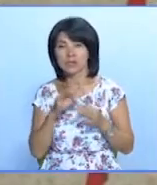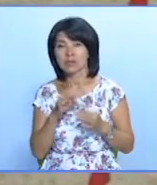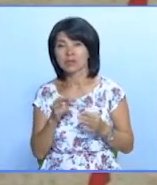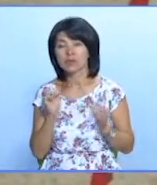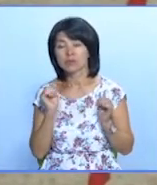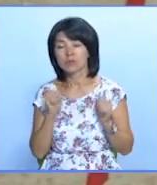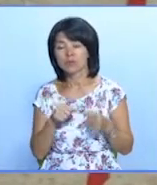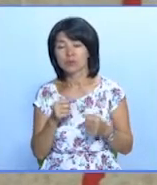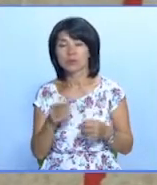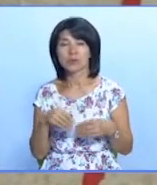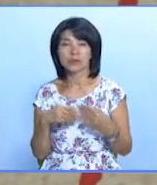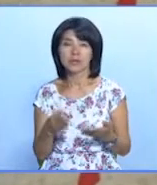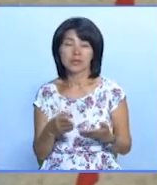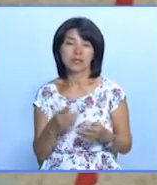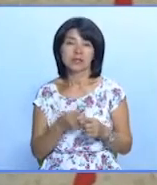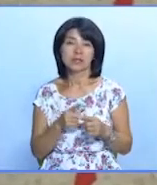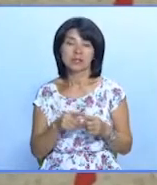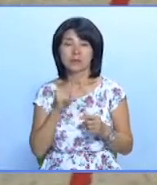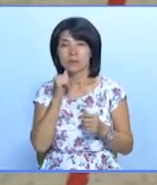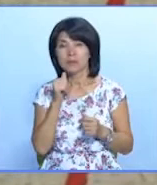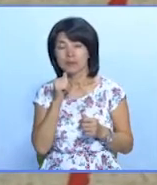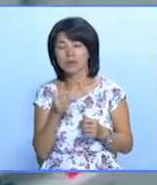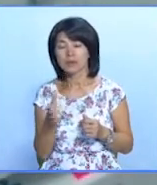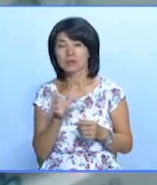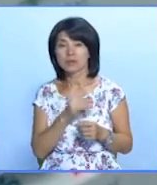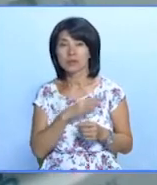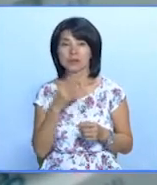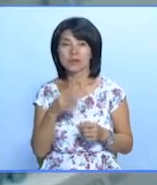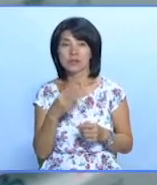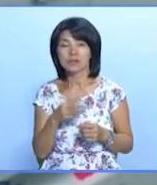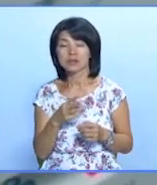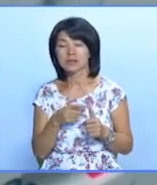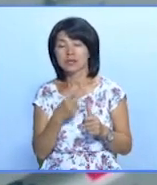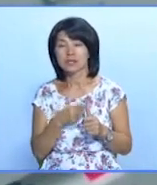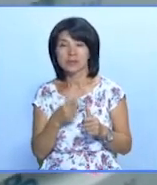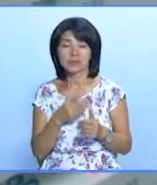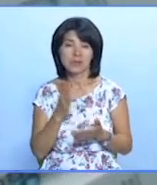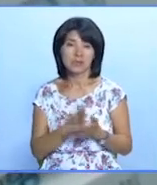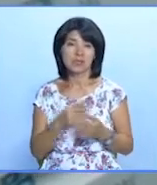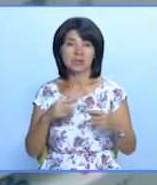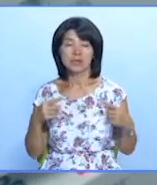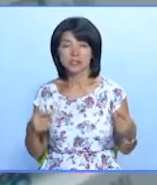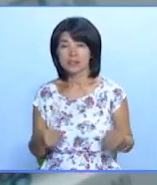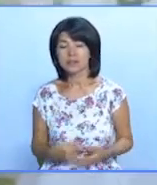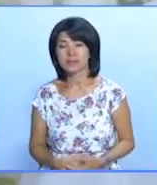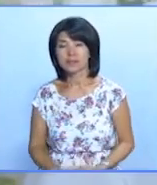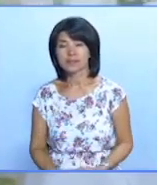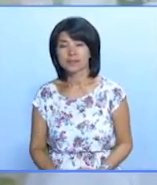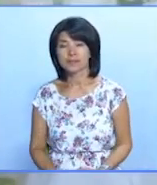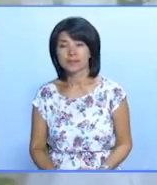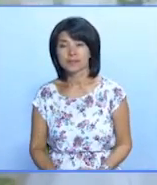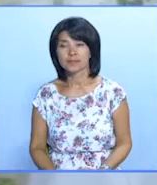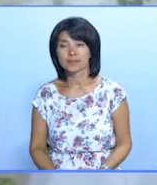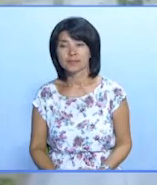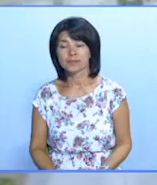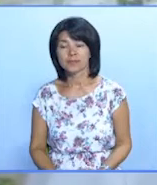көпшілікке ұсынылады. Айта кетейік, бұл дәріханаға препараттардың 30-дан астам атауы келген. Олардың ішінде антибиотиктер де бар. Лекарственные